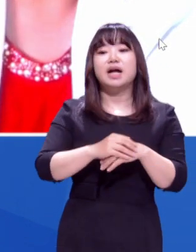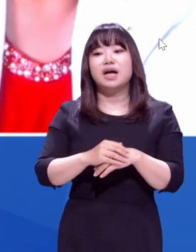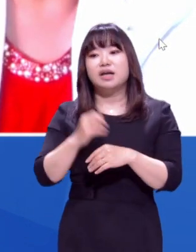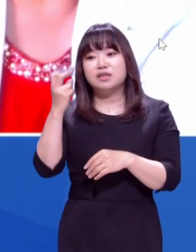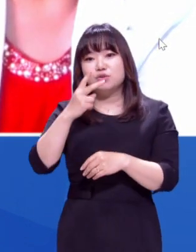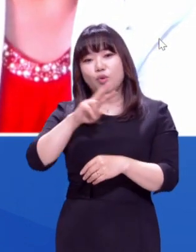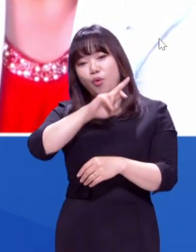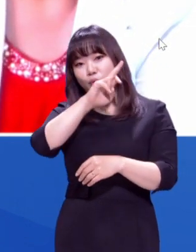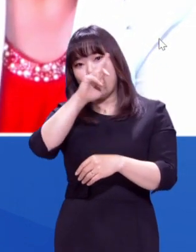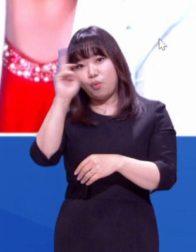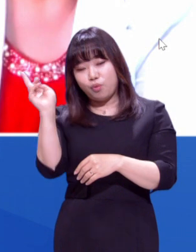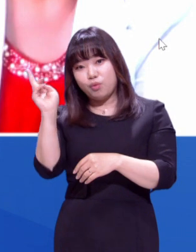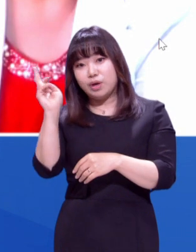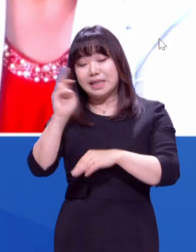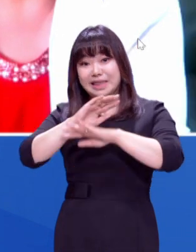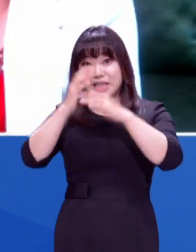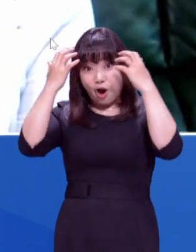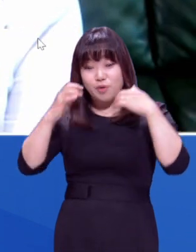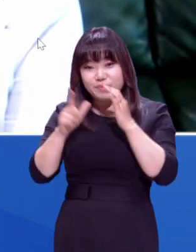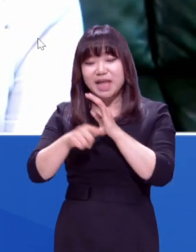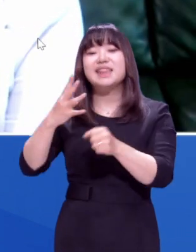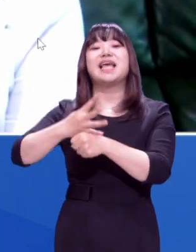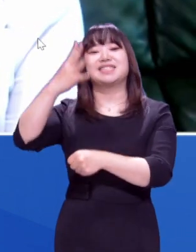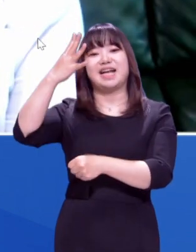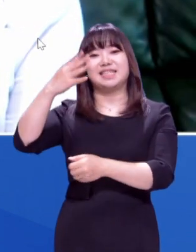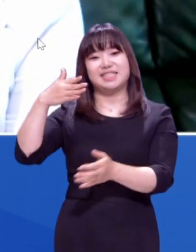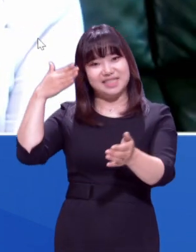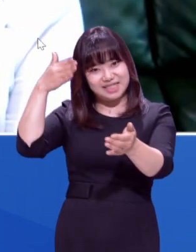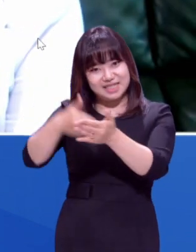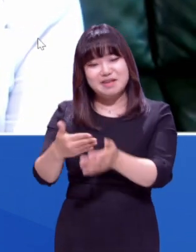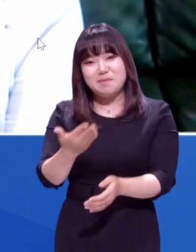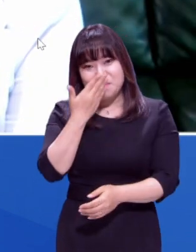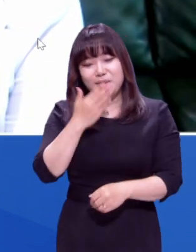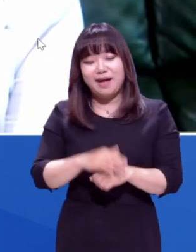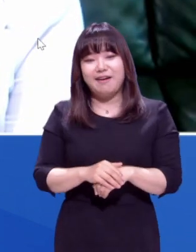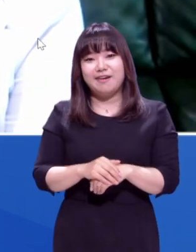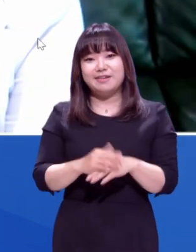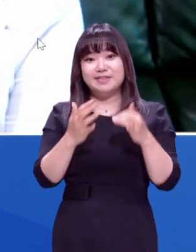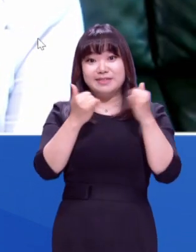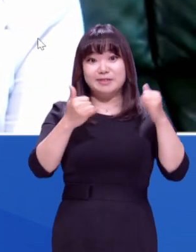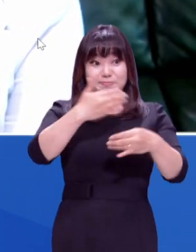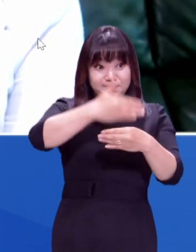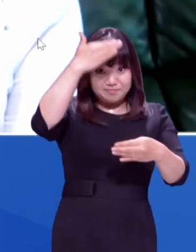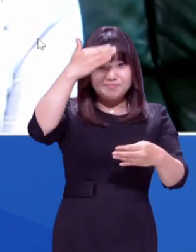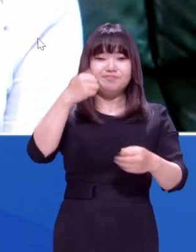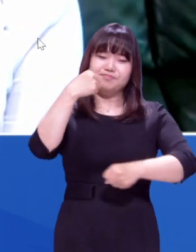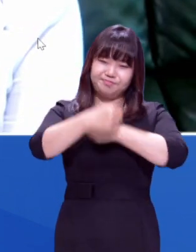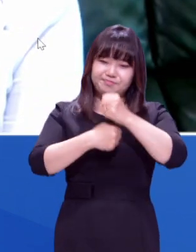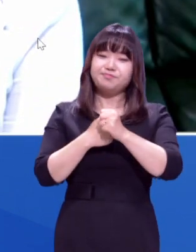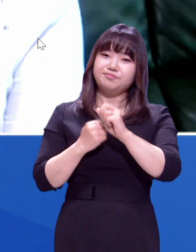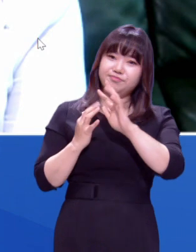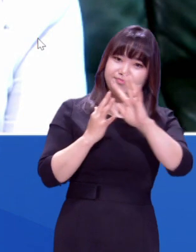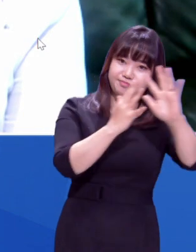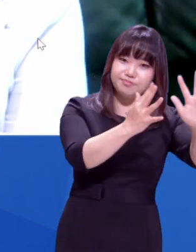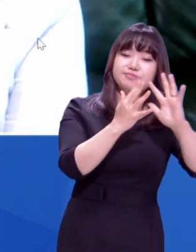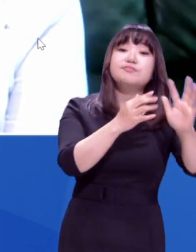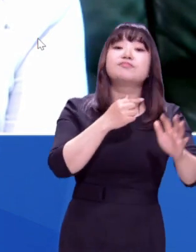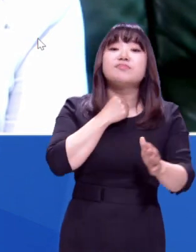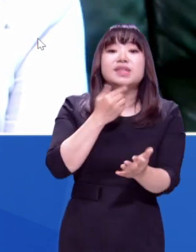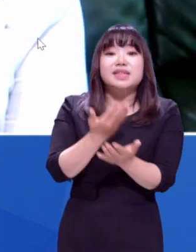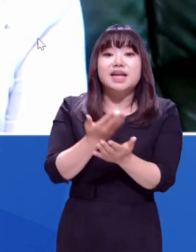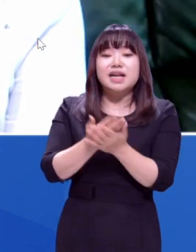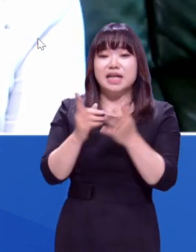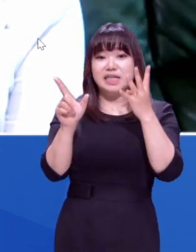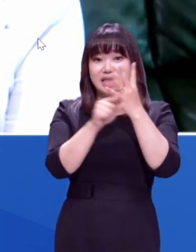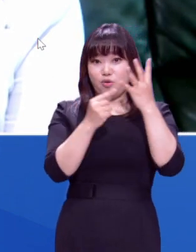하절기는 4시까지입니다. 네, 그런데 이 우이령길을 시민들에게 개방하자는 서명운동이 지난 4월